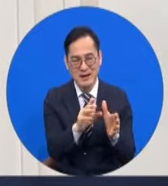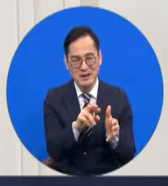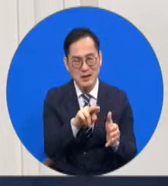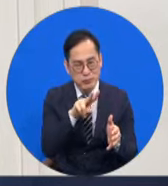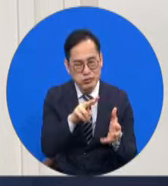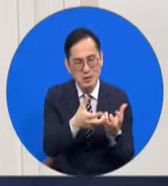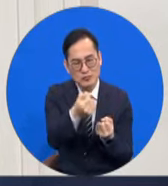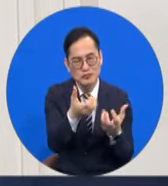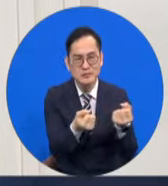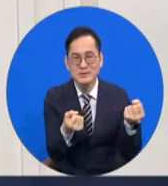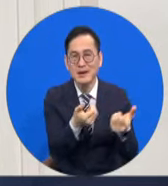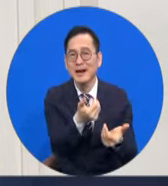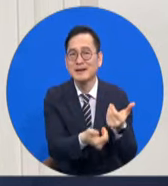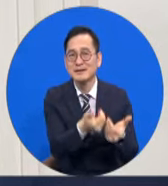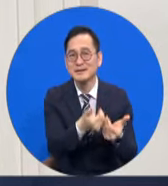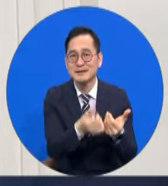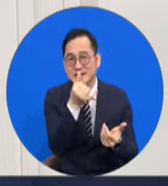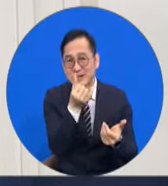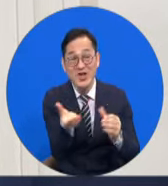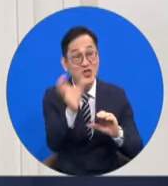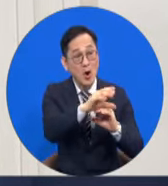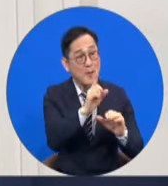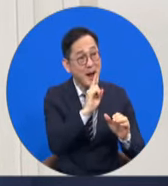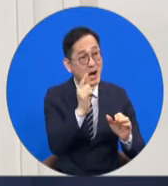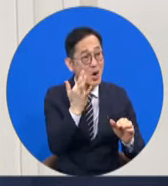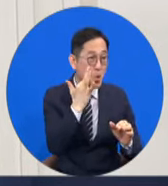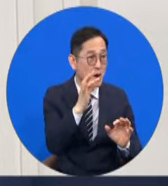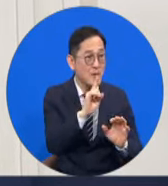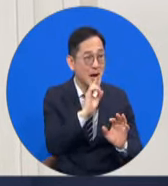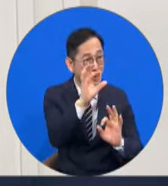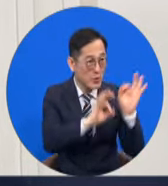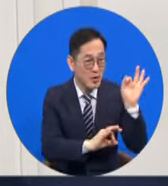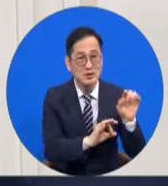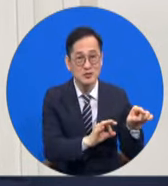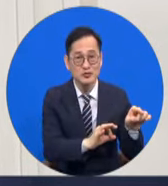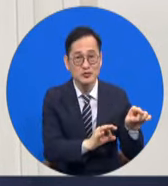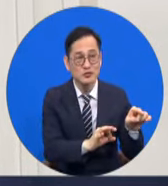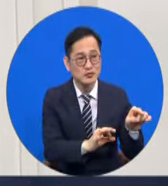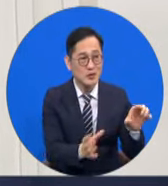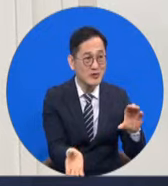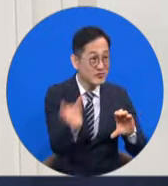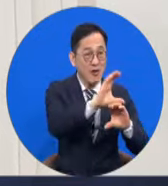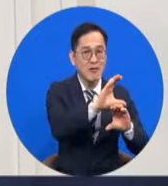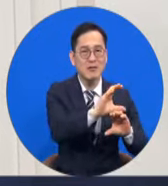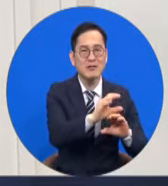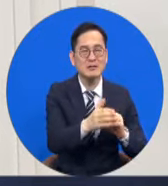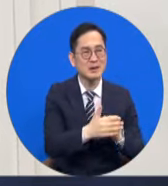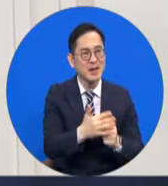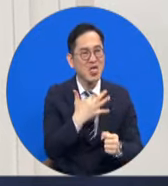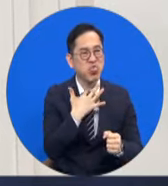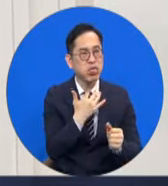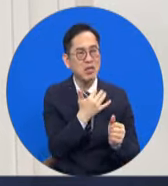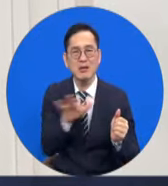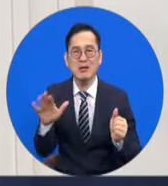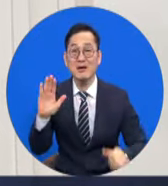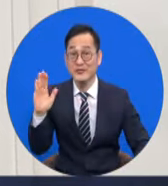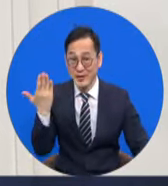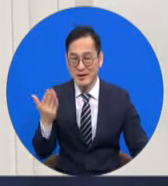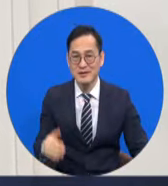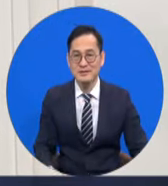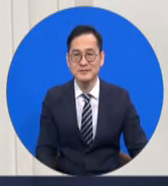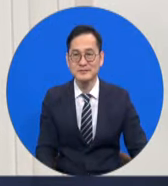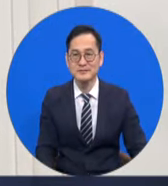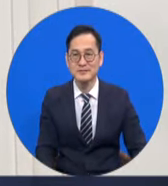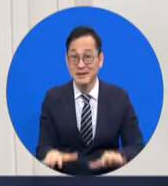실망한 민심이 저변에 깔려 있는 상태에서 막말 파동이 겹치면서 그게 선거 전반에 영향을 크게 미친